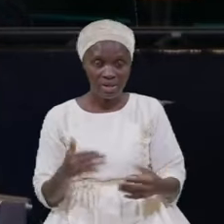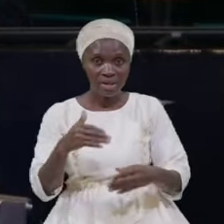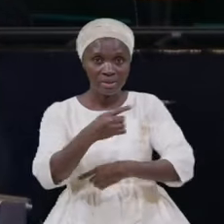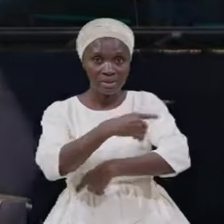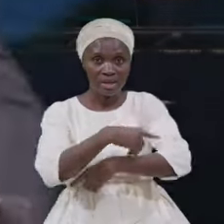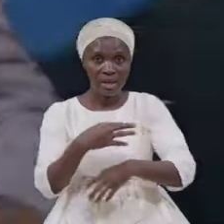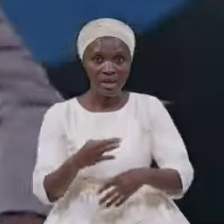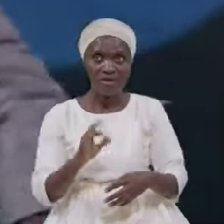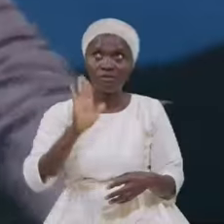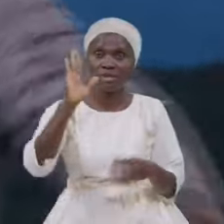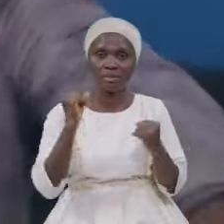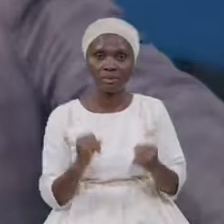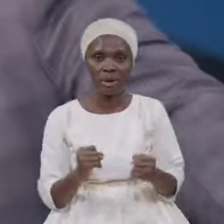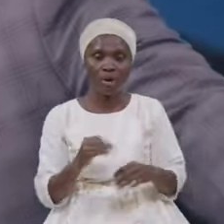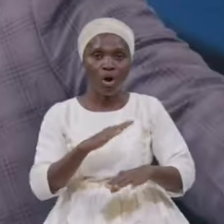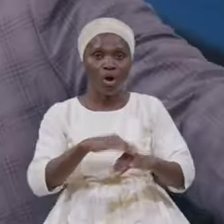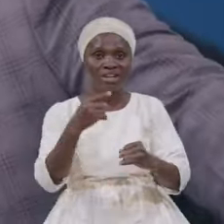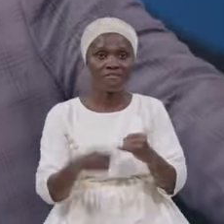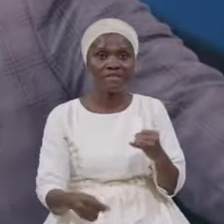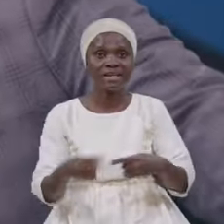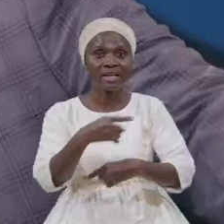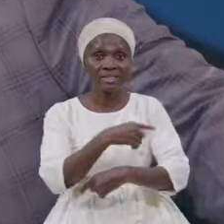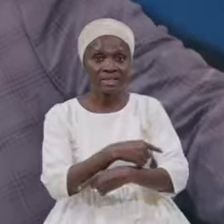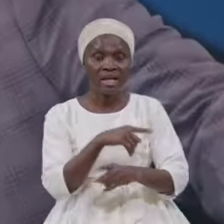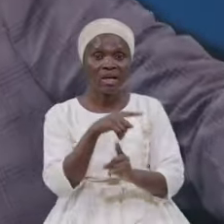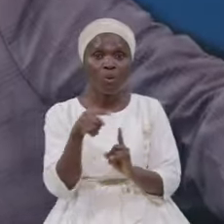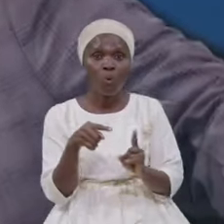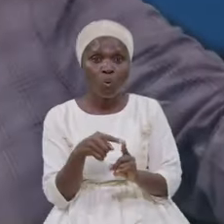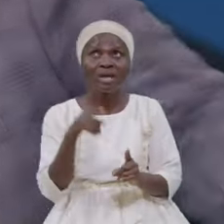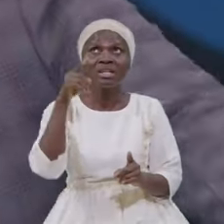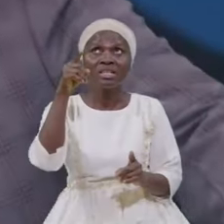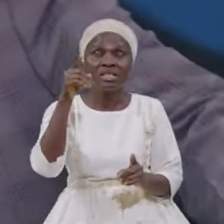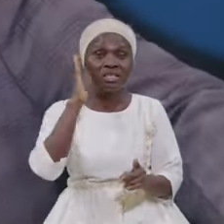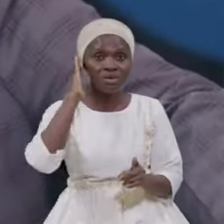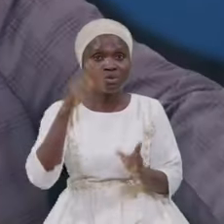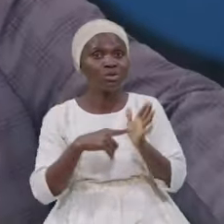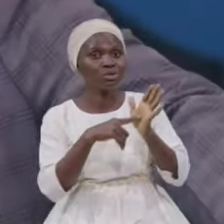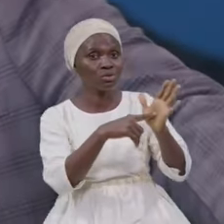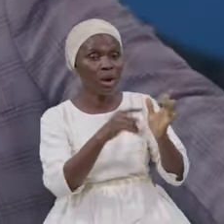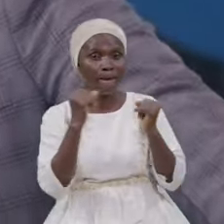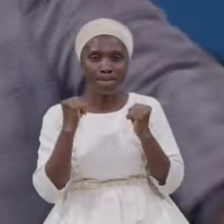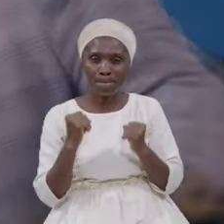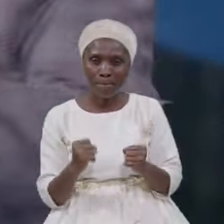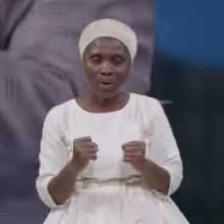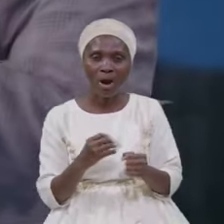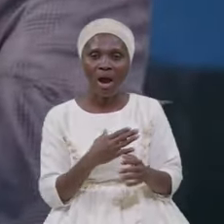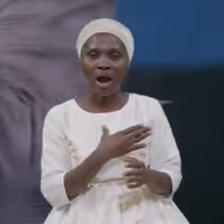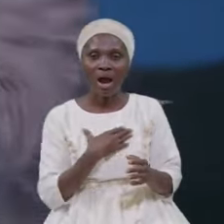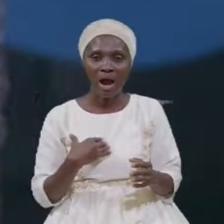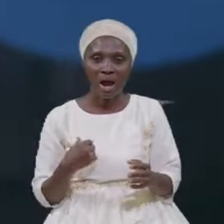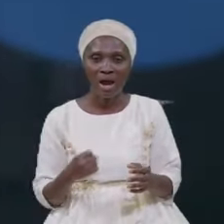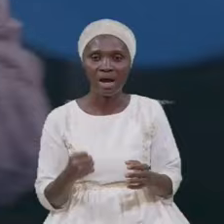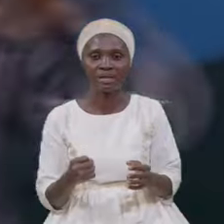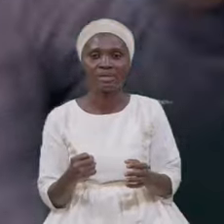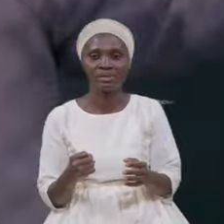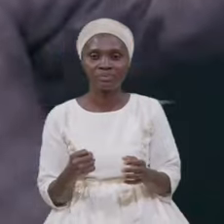Au dernier jour, quand il manifestera la puissance pour ressusciter tous ceux qui